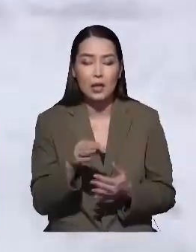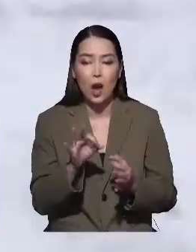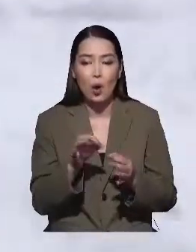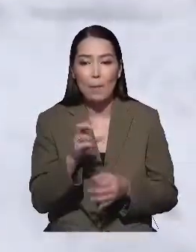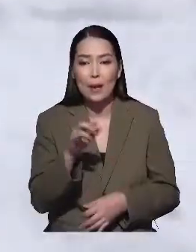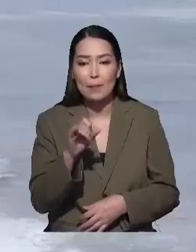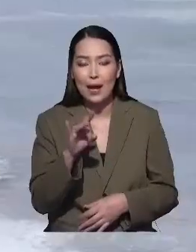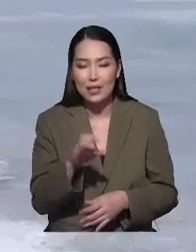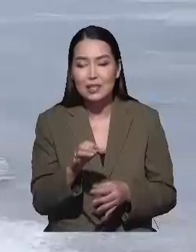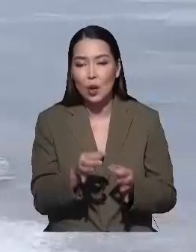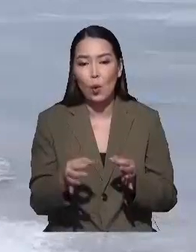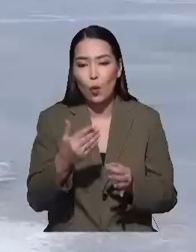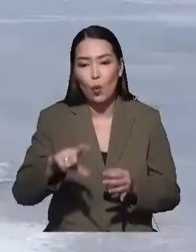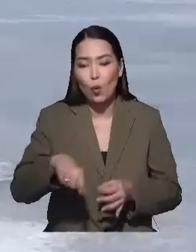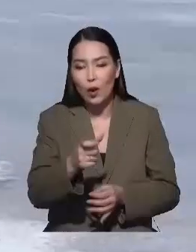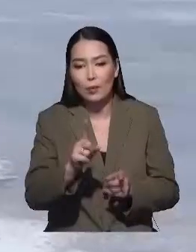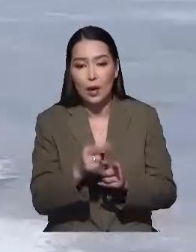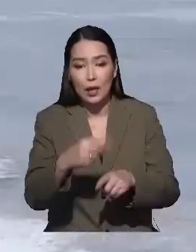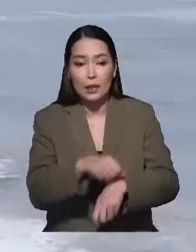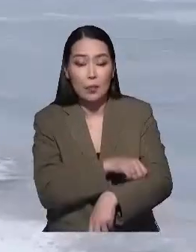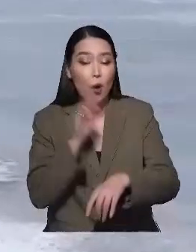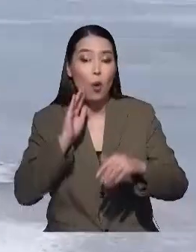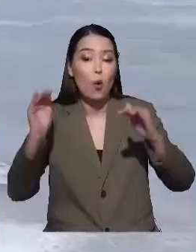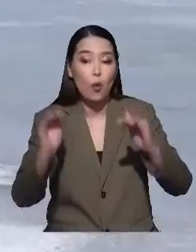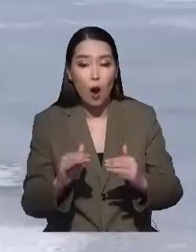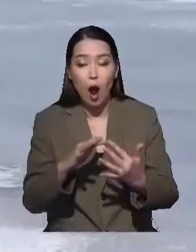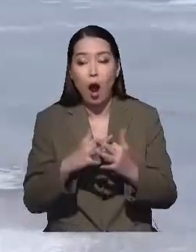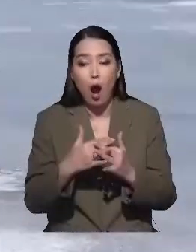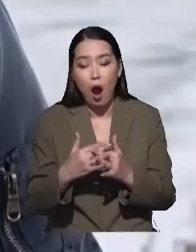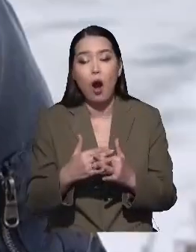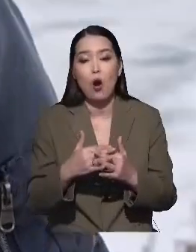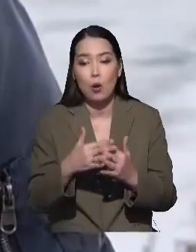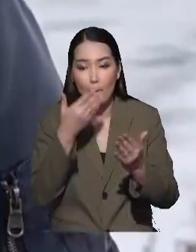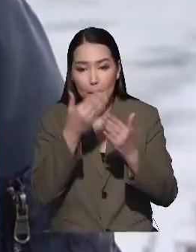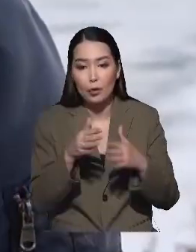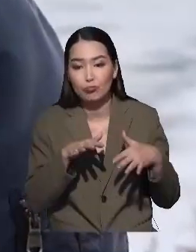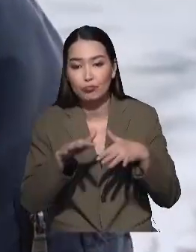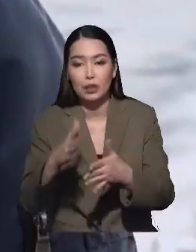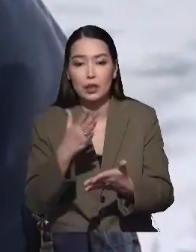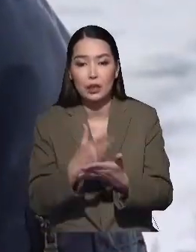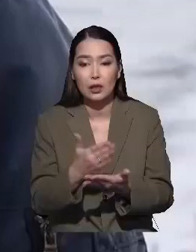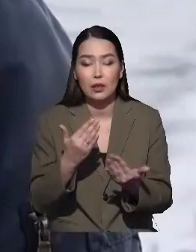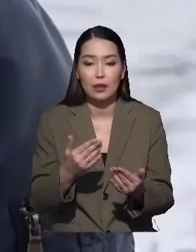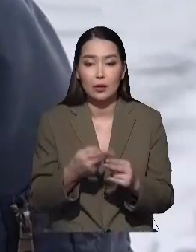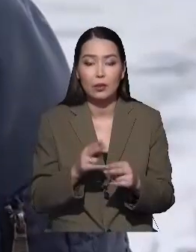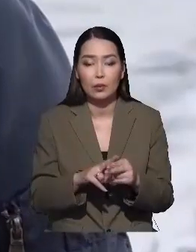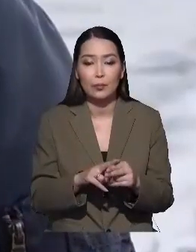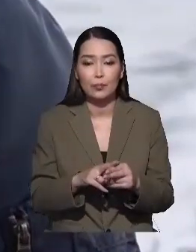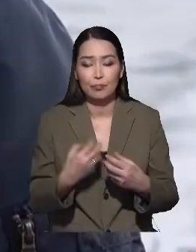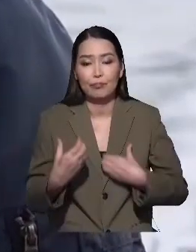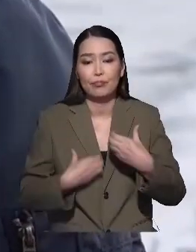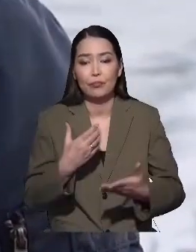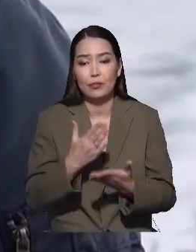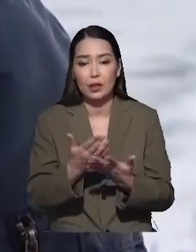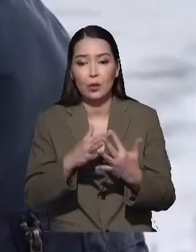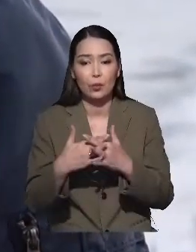халқы өзен жағасының жылына 2 метрге дейін құлап, ауылға жақындап келе жатқанын алаң. 200 метрде қалдық мұнда енді ауылдың несі